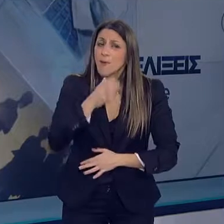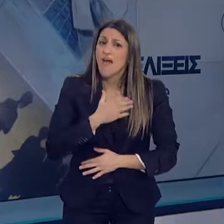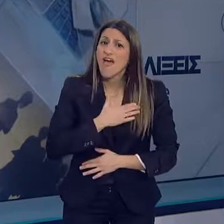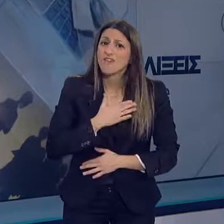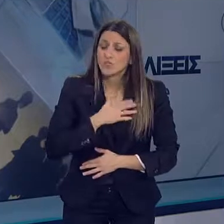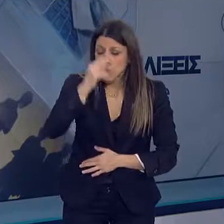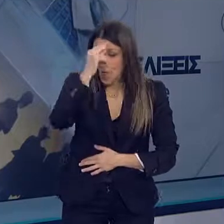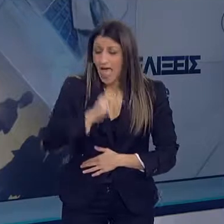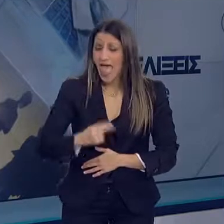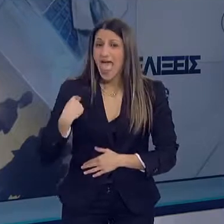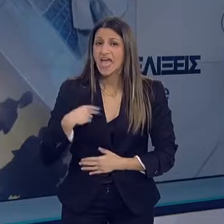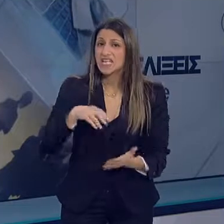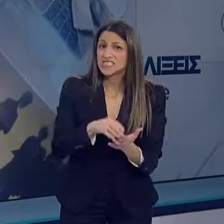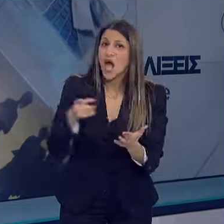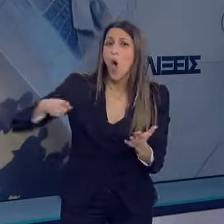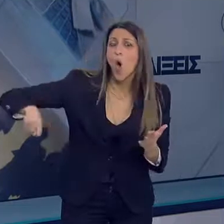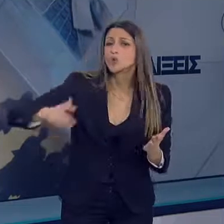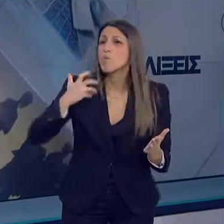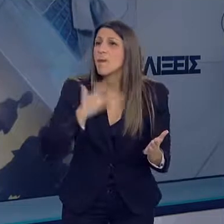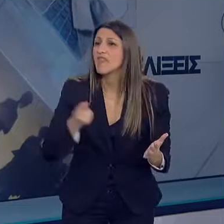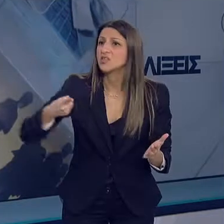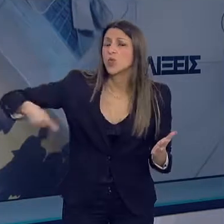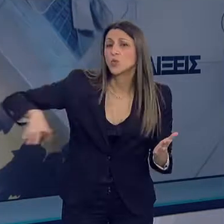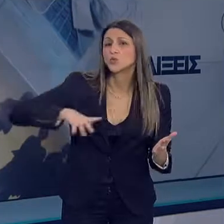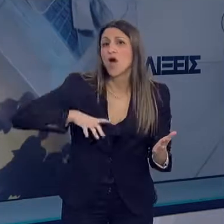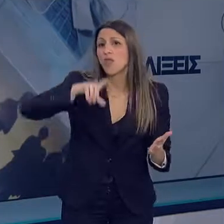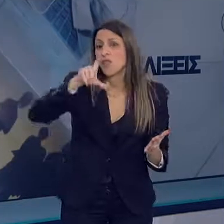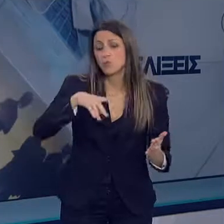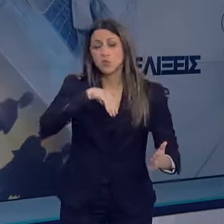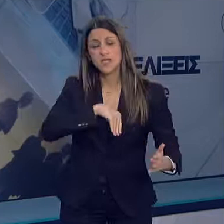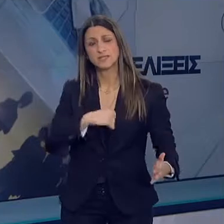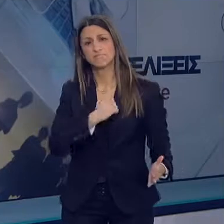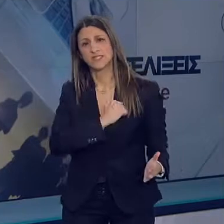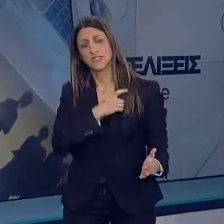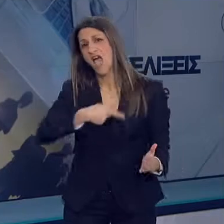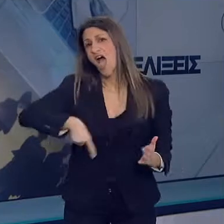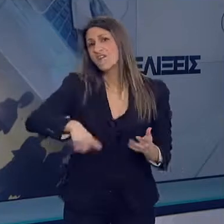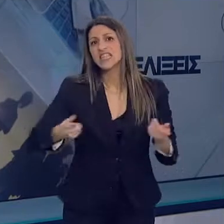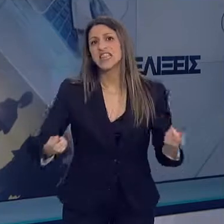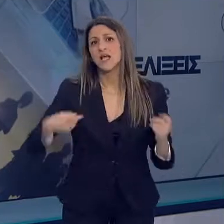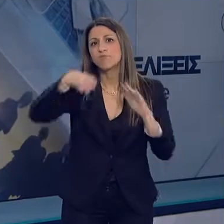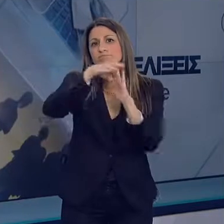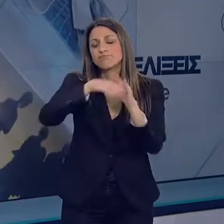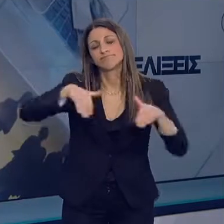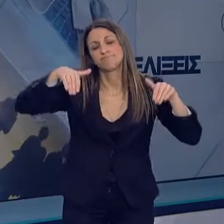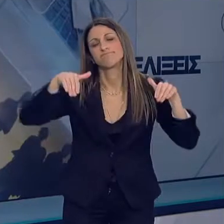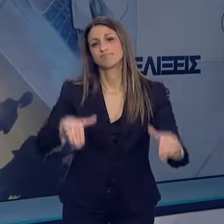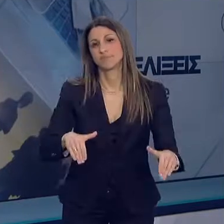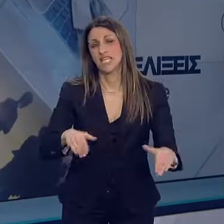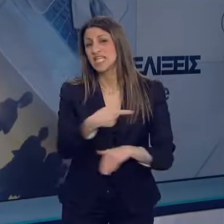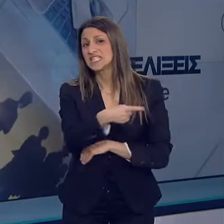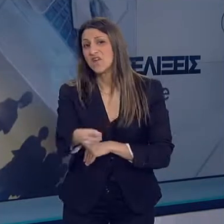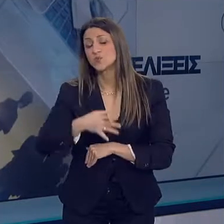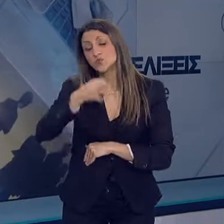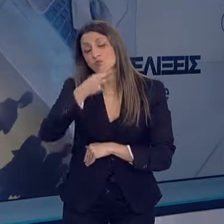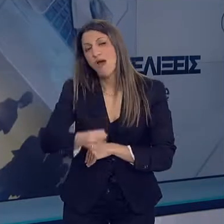την Εκκλησία και τους πιστούς, αλλά και όλο τον υπόλοιπο κόσμο, που αδελφομένοι ακολουθούν τις οδηγίες και τις υποδείξεις των αρμοδίων αρχών,